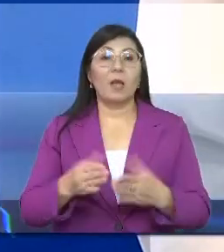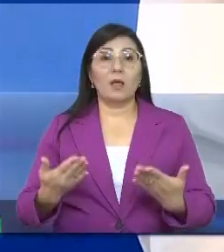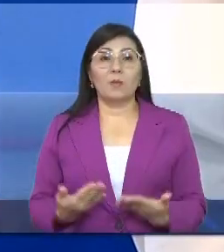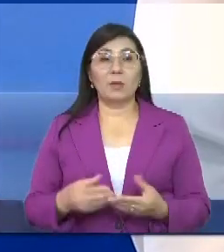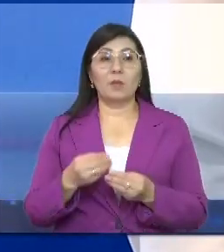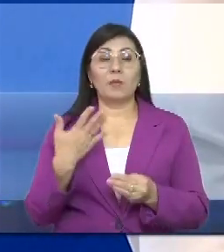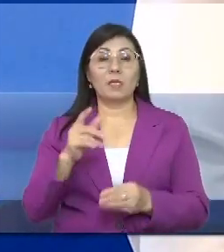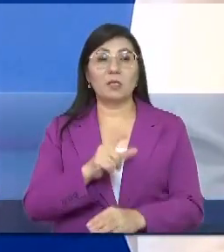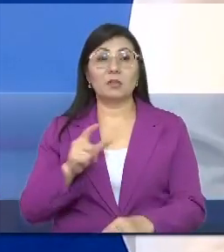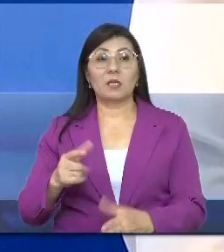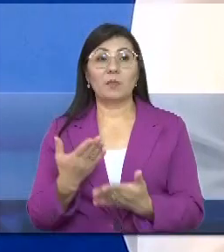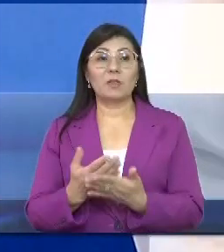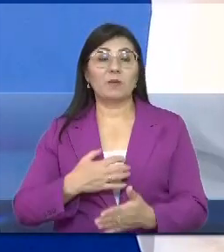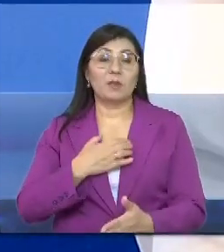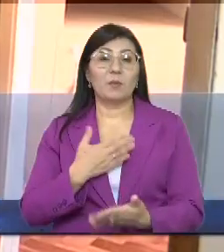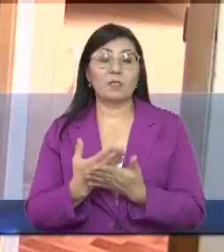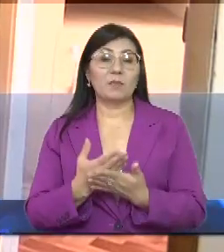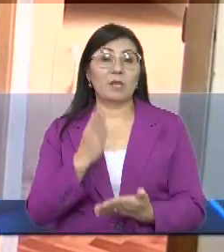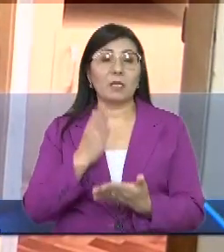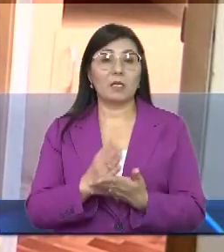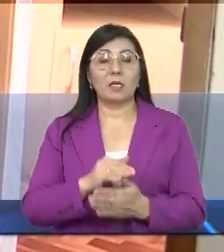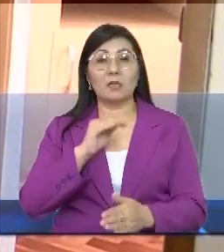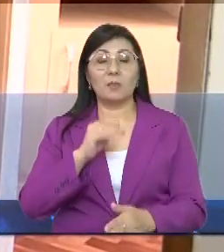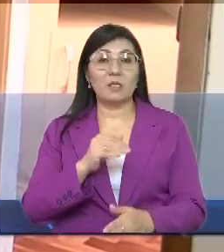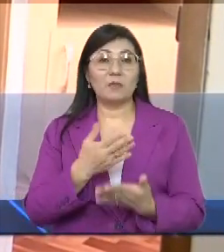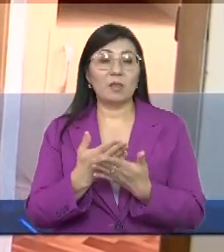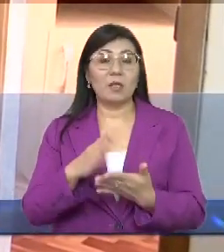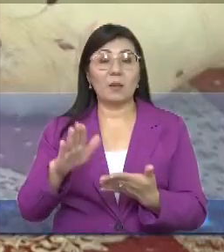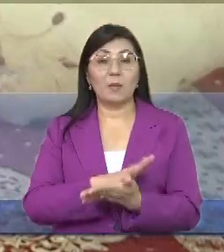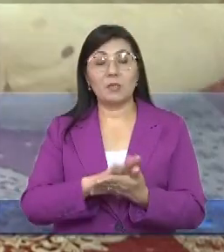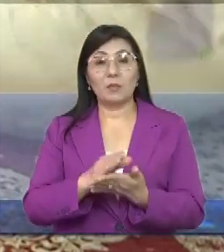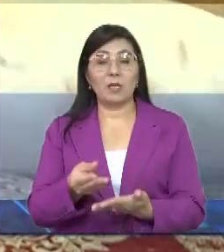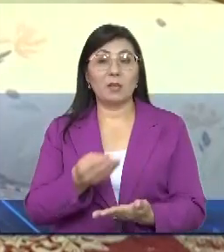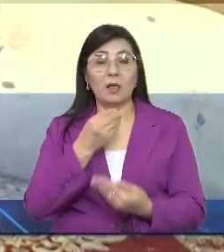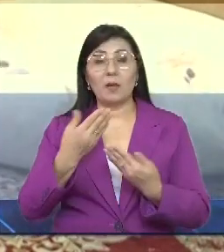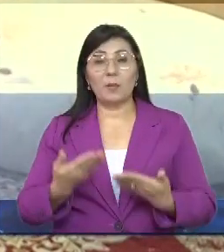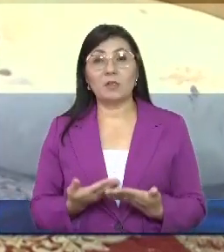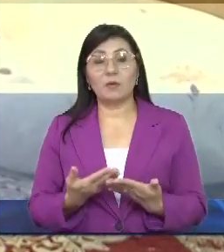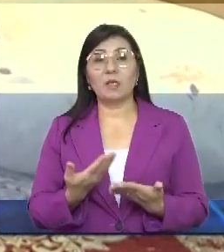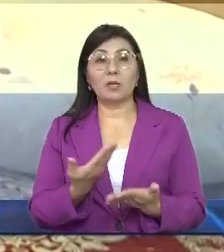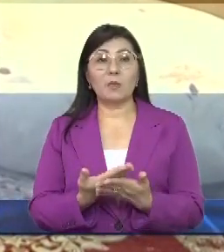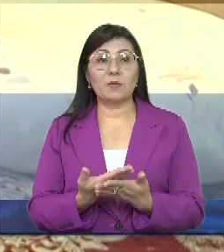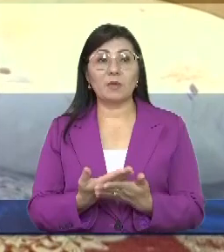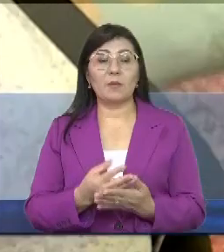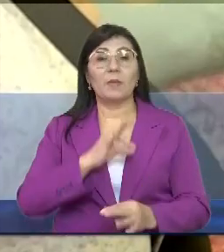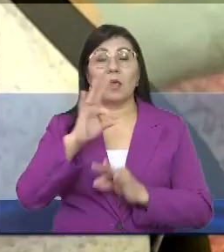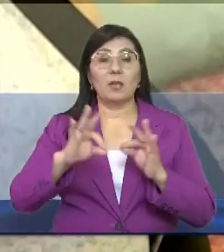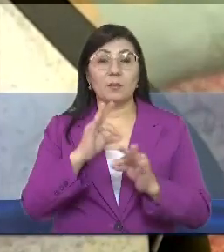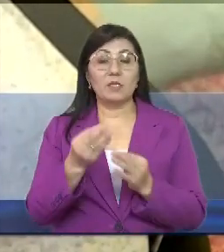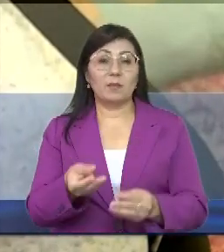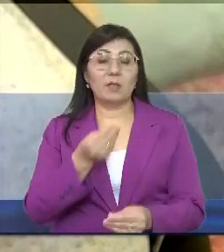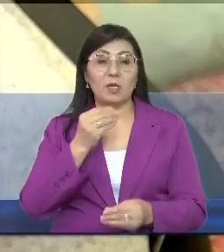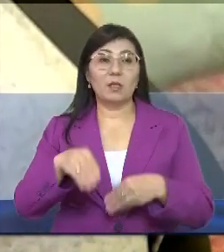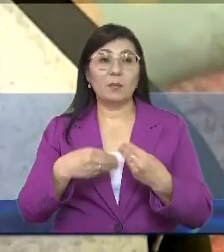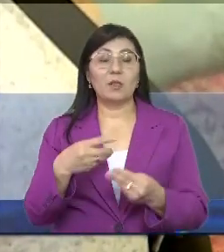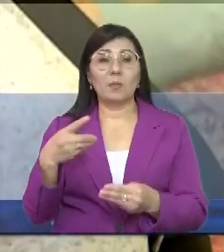проживает порядка 15 человек важно отметить что имеется специальные льготы по питанию для учащихся социальной уязвимых категорий например с сиротом на питание